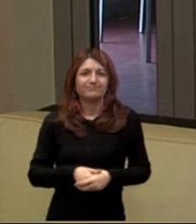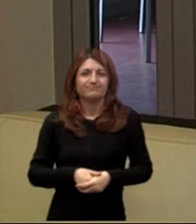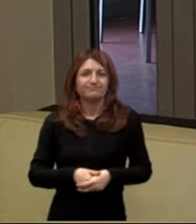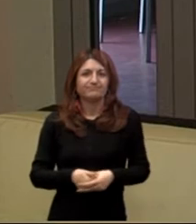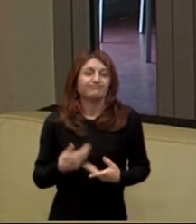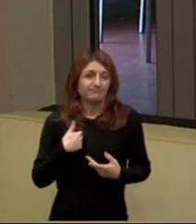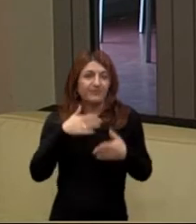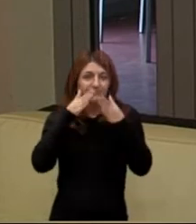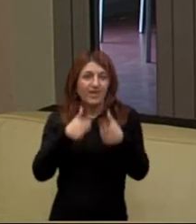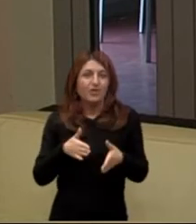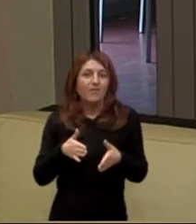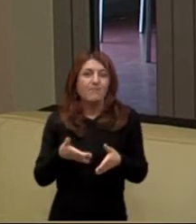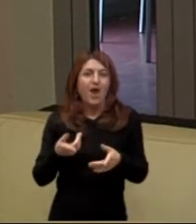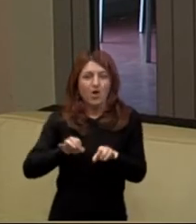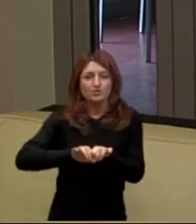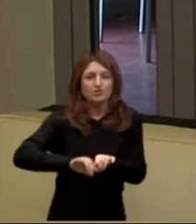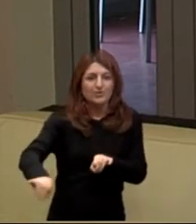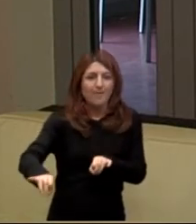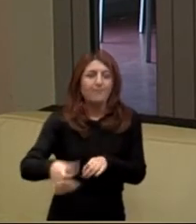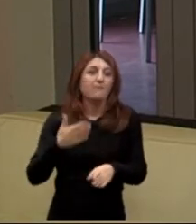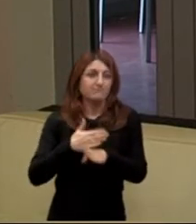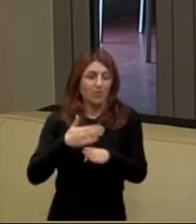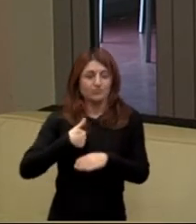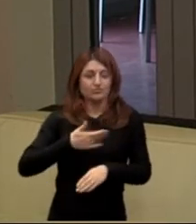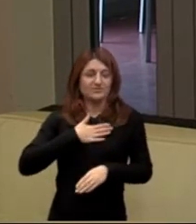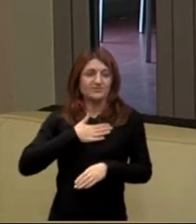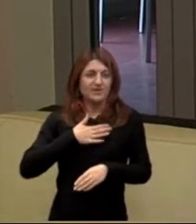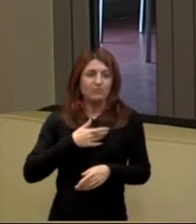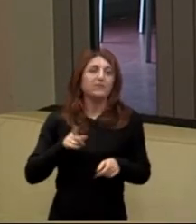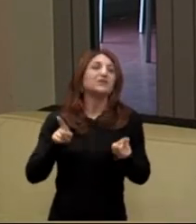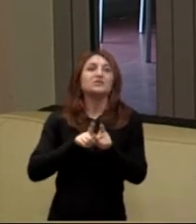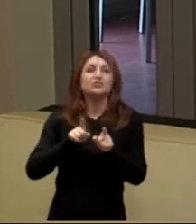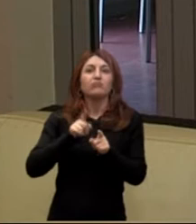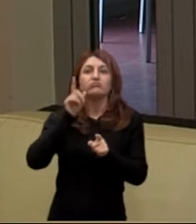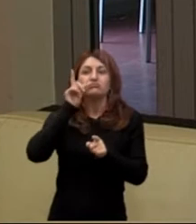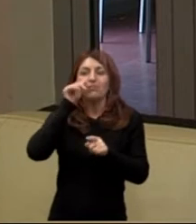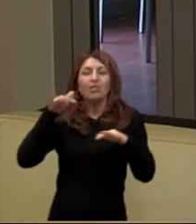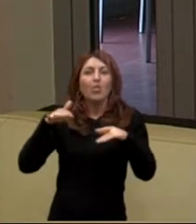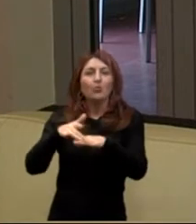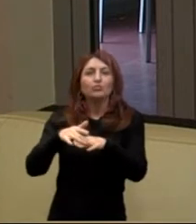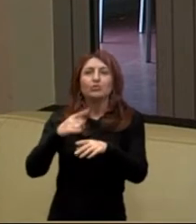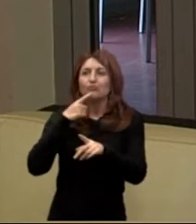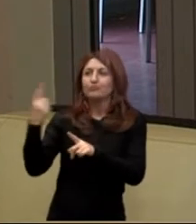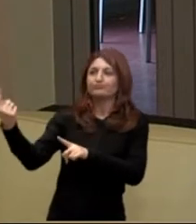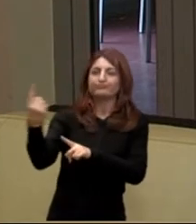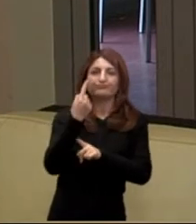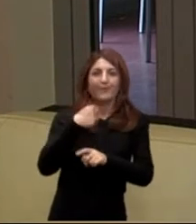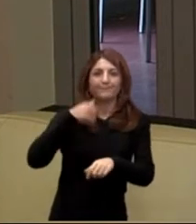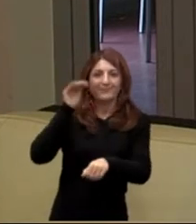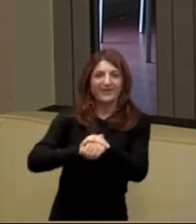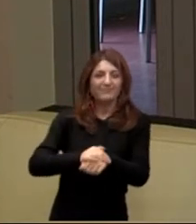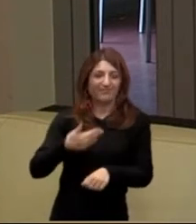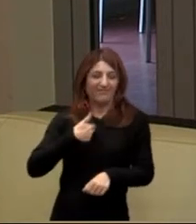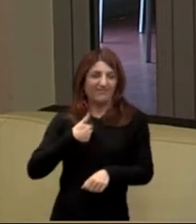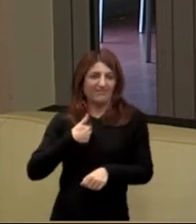vjerujem da sa samim štapom pomoću sebi i ljudi će koji me primijete, primijetiti u stvari za